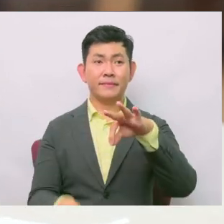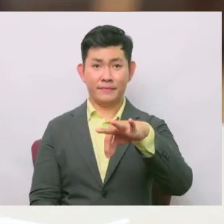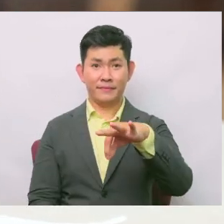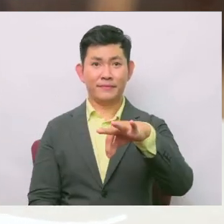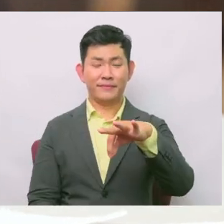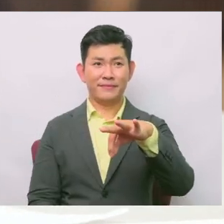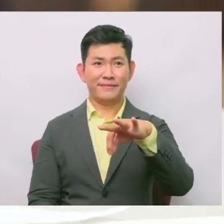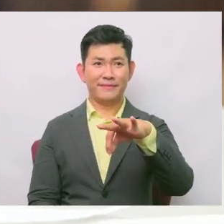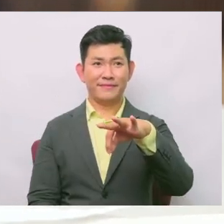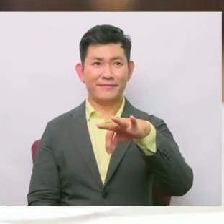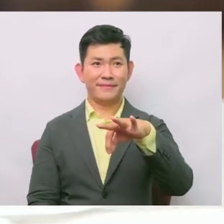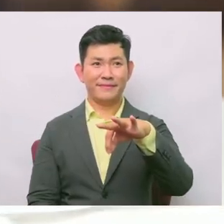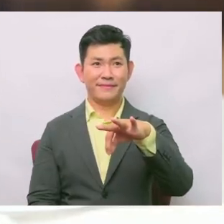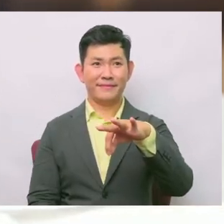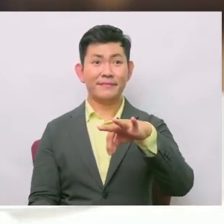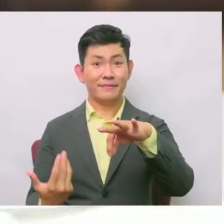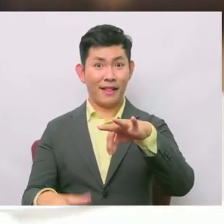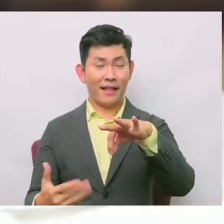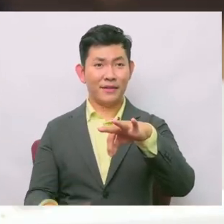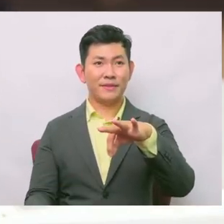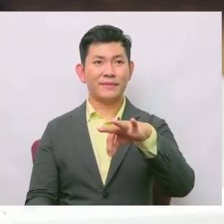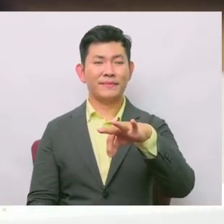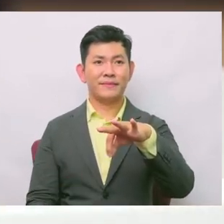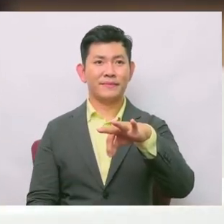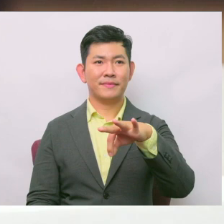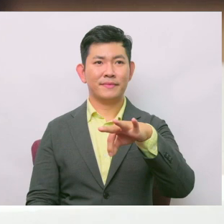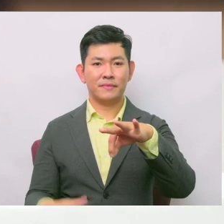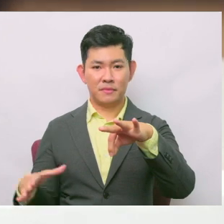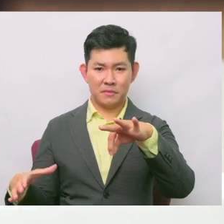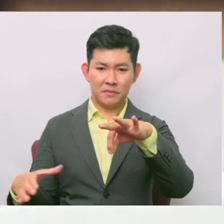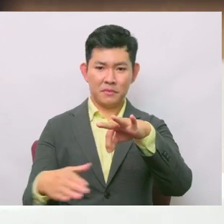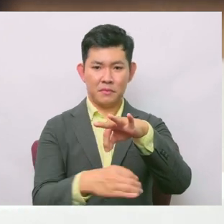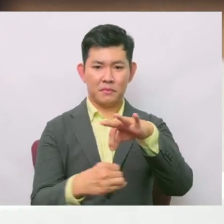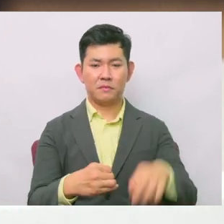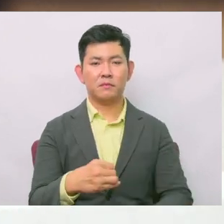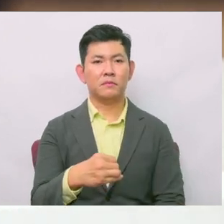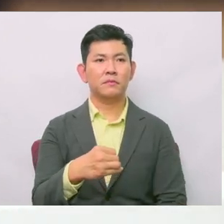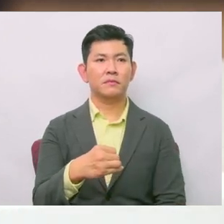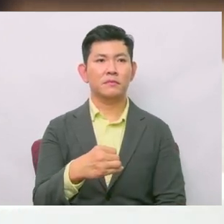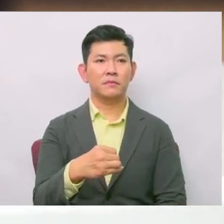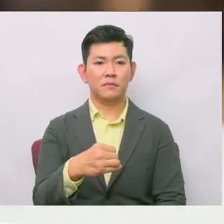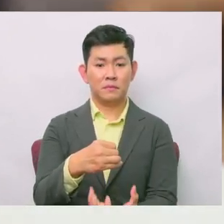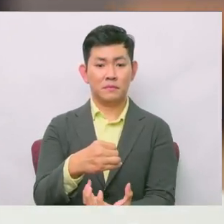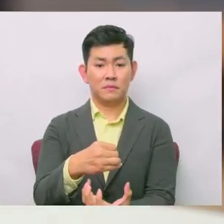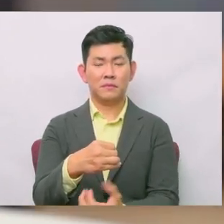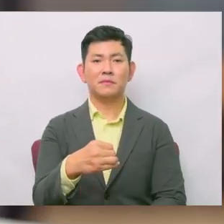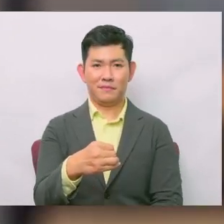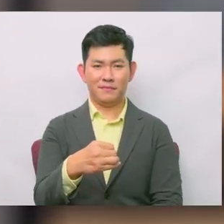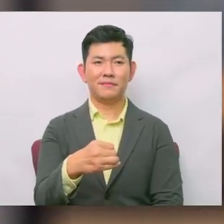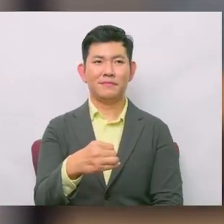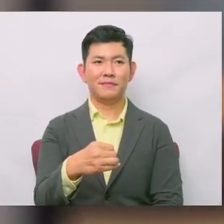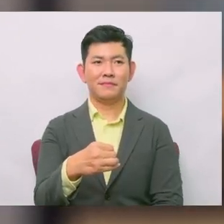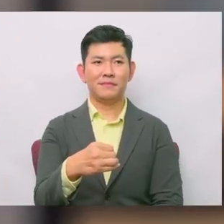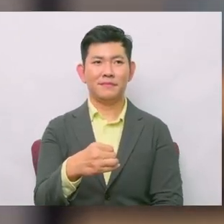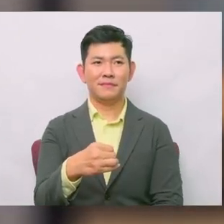เราจับชายผ้าเรียบร้อยนะคะเราก็กำนะคะกำกำเข้าหากันแล้วก็บี